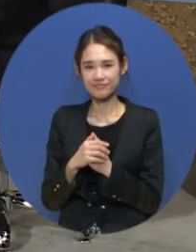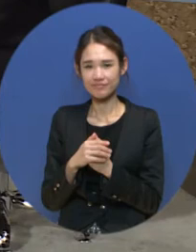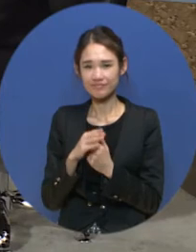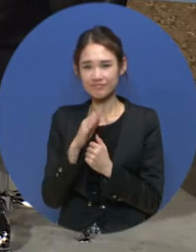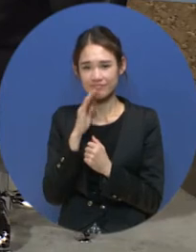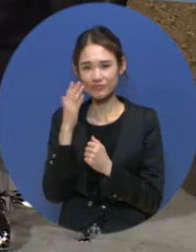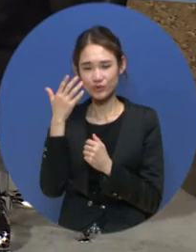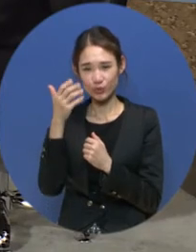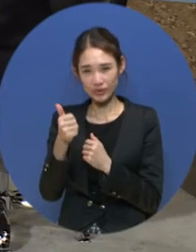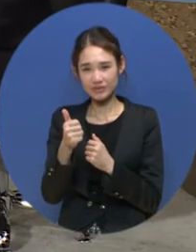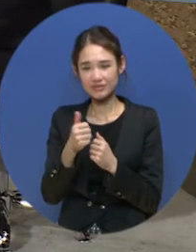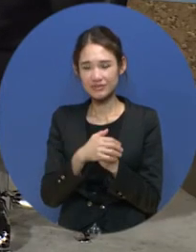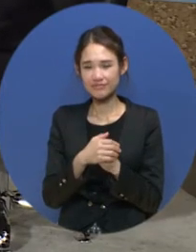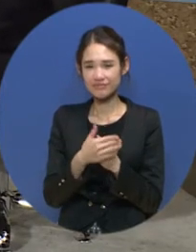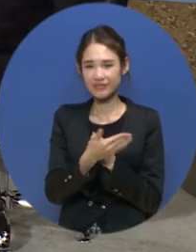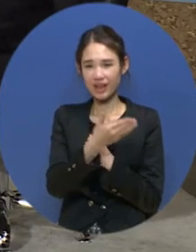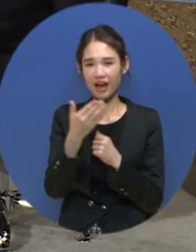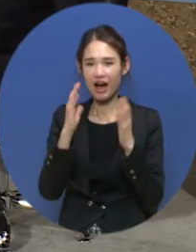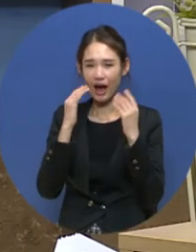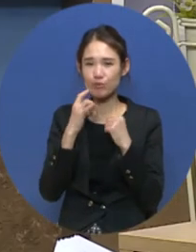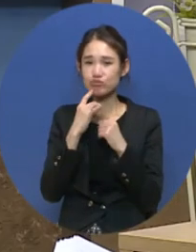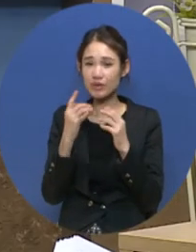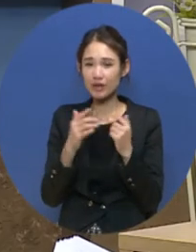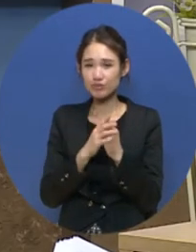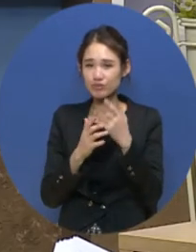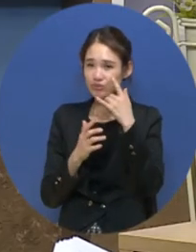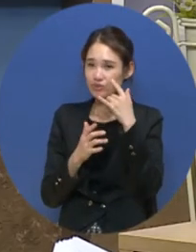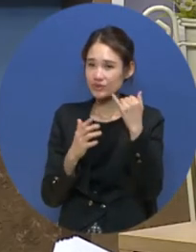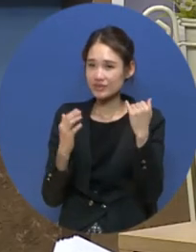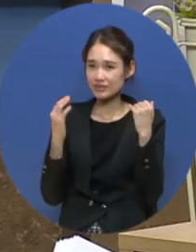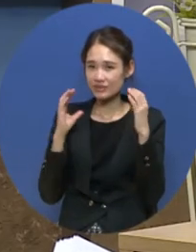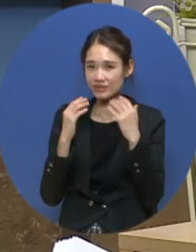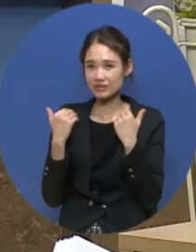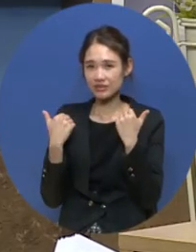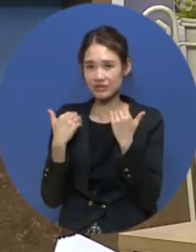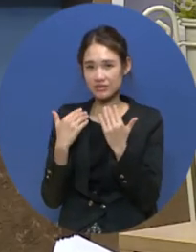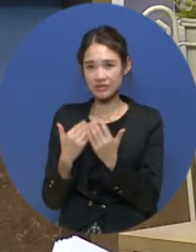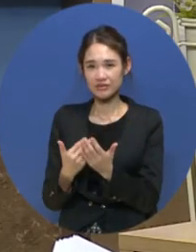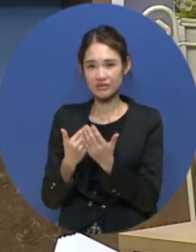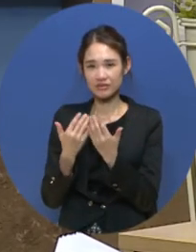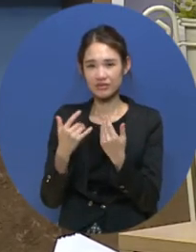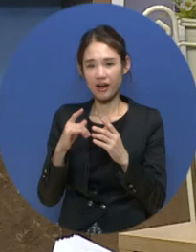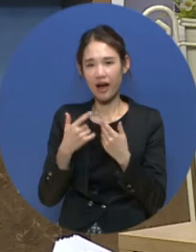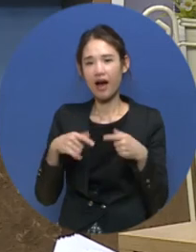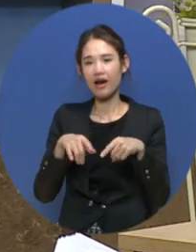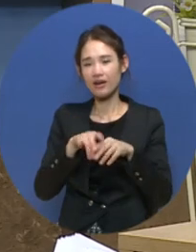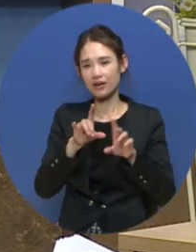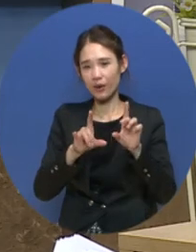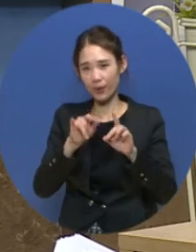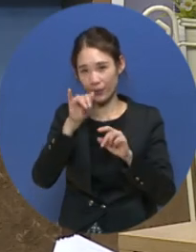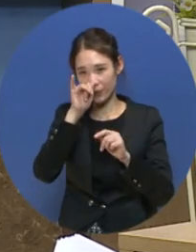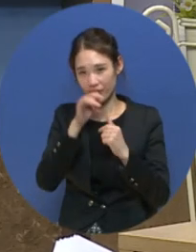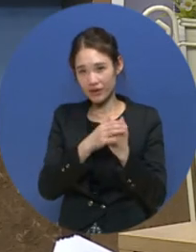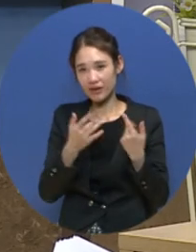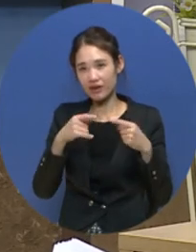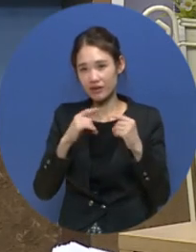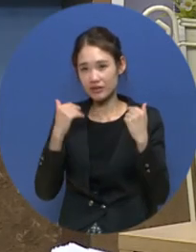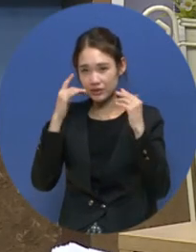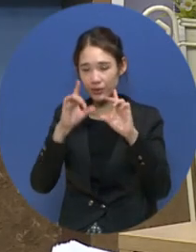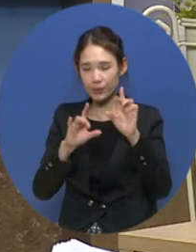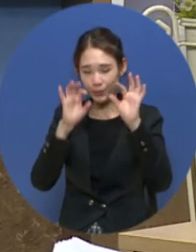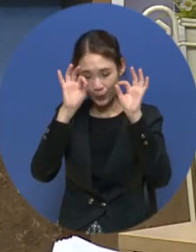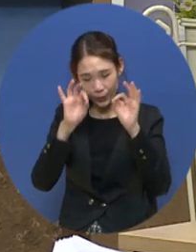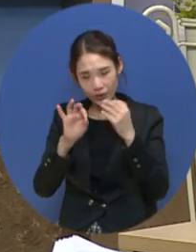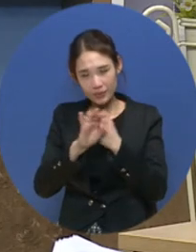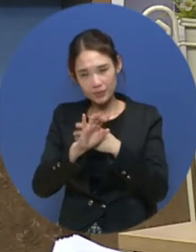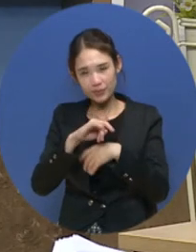그 원장님들께서는 이 아이뿐만 아니라 부모님들이 또 변하는 모습까지 부모님들의 네. 성장까지 함께